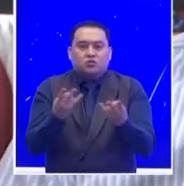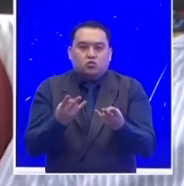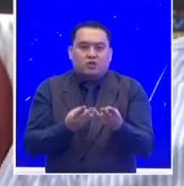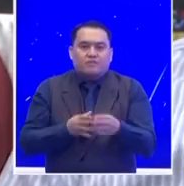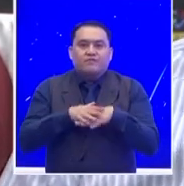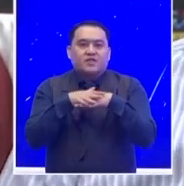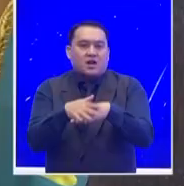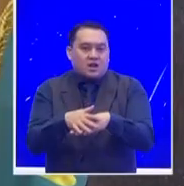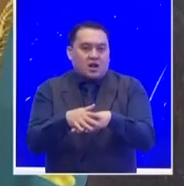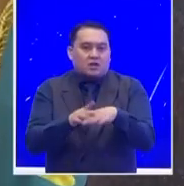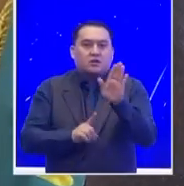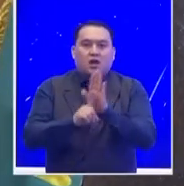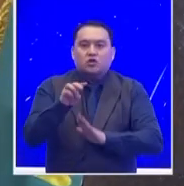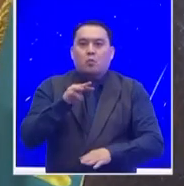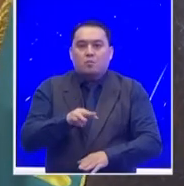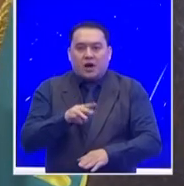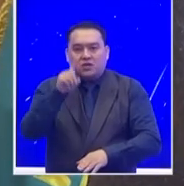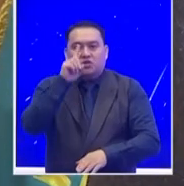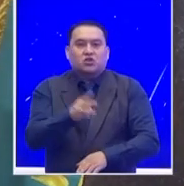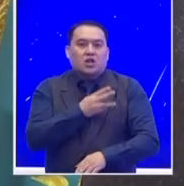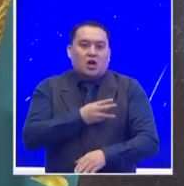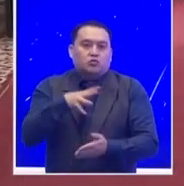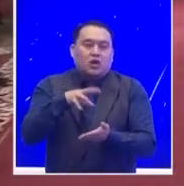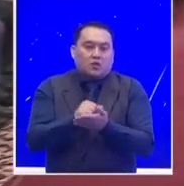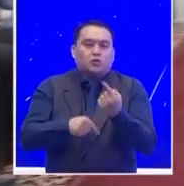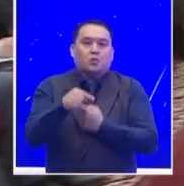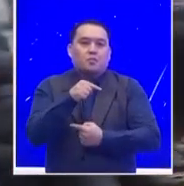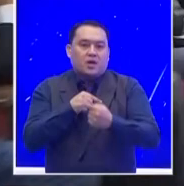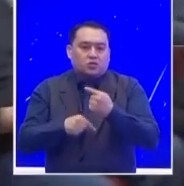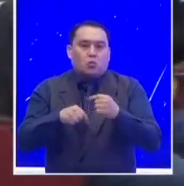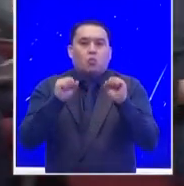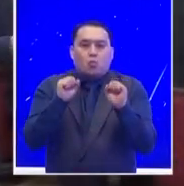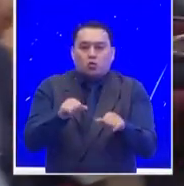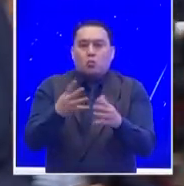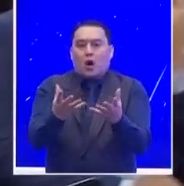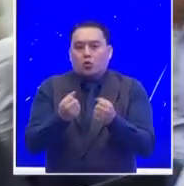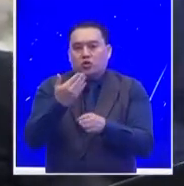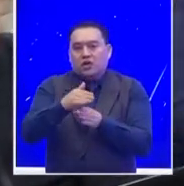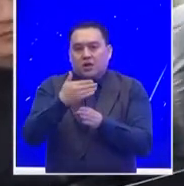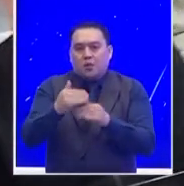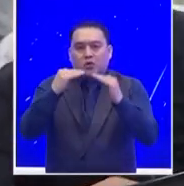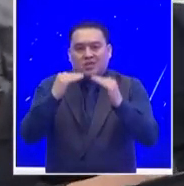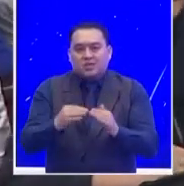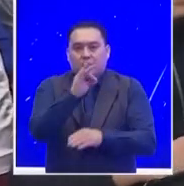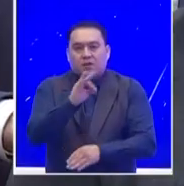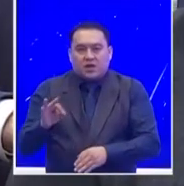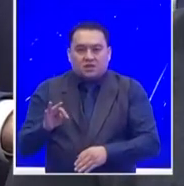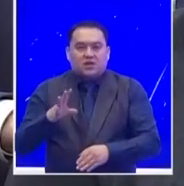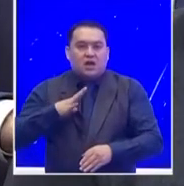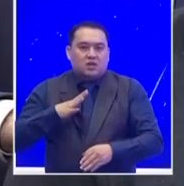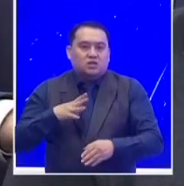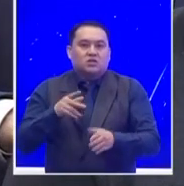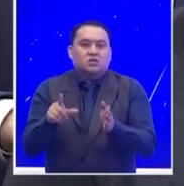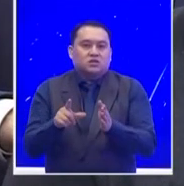стадии выделения. Уже к началу марта желающие заняться предпринимательской деятельностью могут получить кредиты под низкие годовые, не